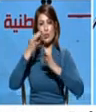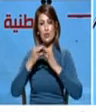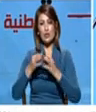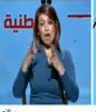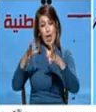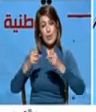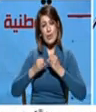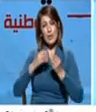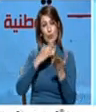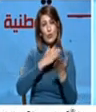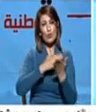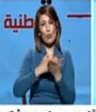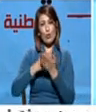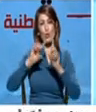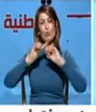والمطالب متاحه